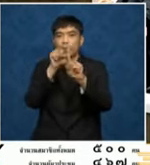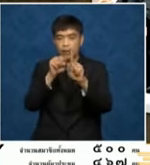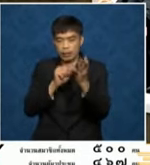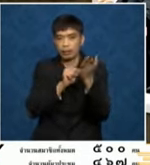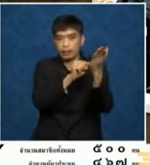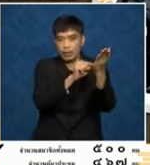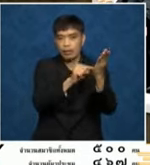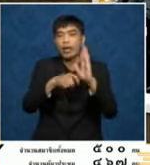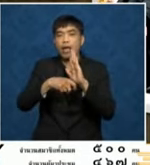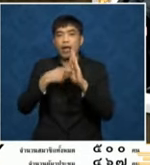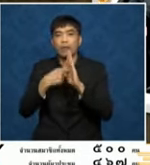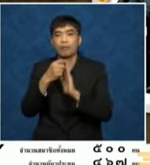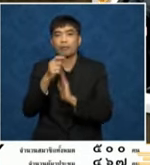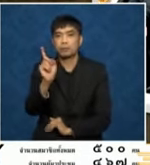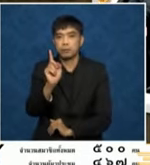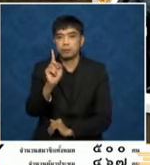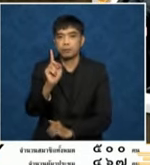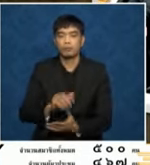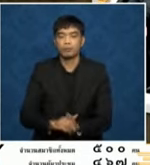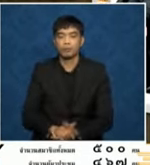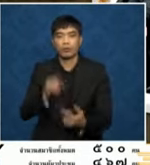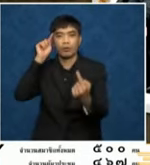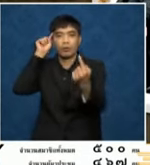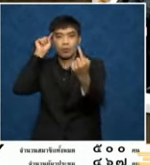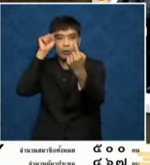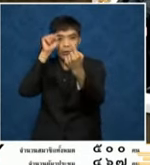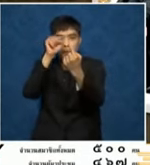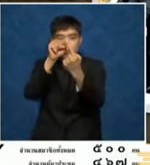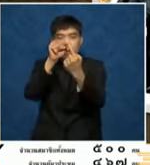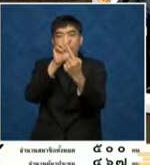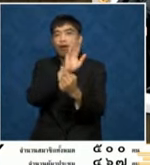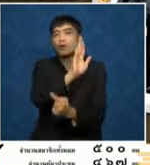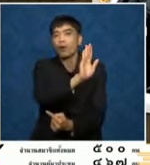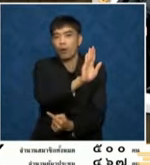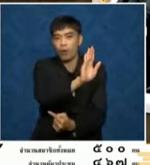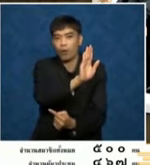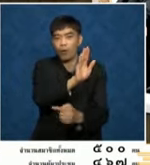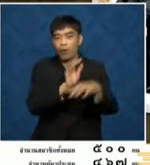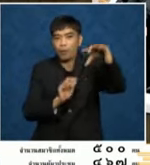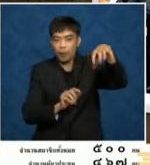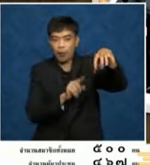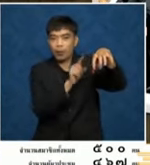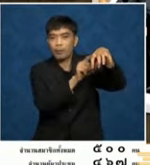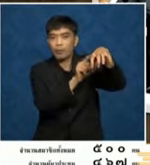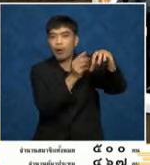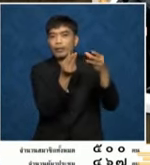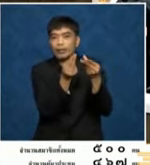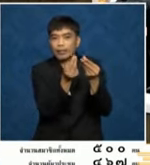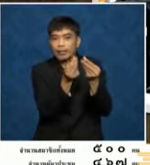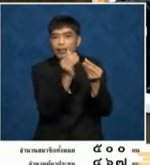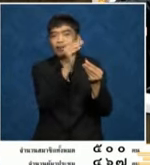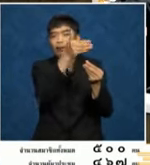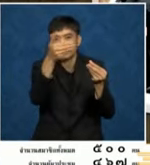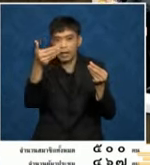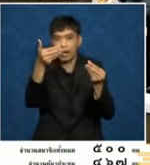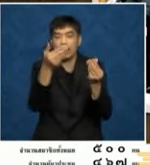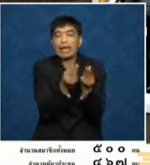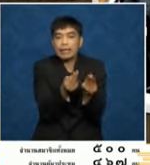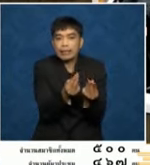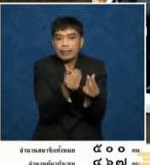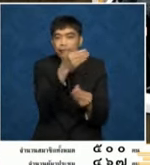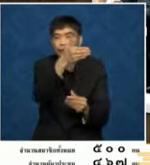านประธานวัตถุประสงค์และเป้าหมายของสำนักงานคณะกรรมการที่ดินนโยบายที่ดินแห่งชาติเนี่ยผมคิดว่าภ